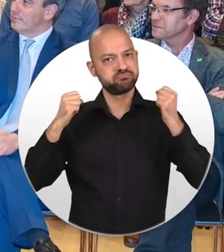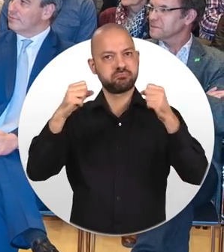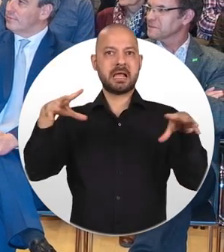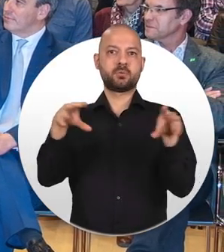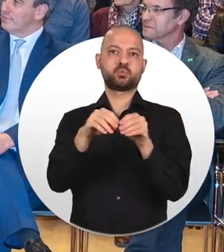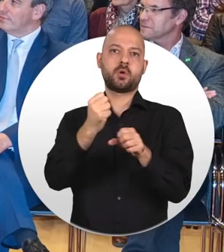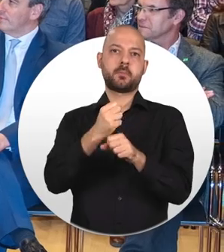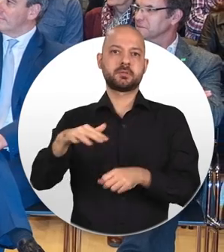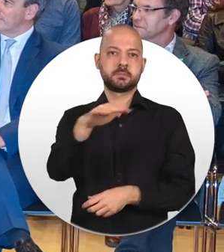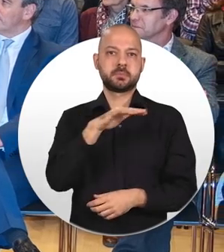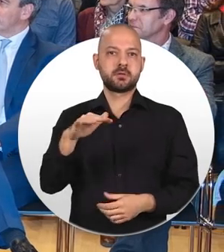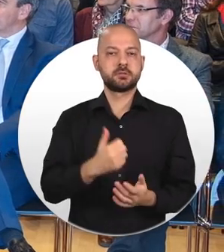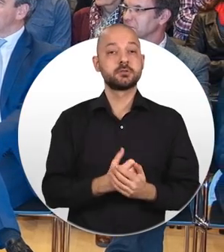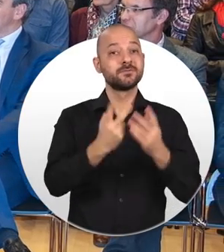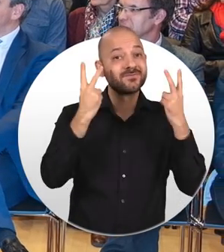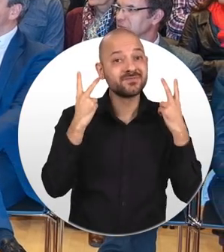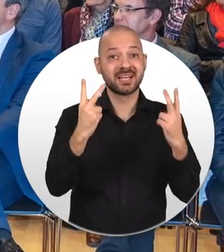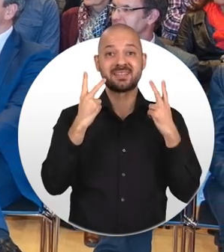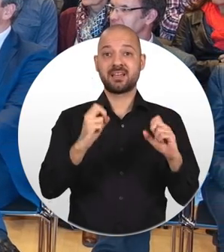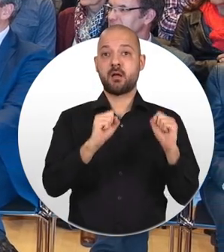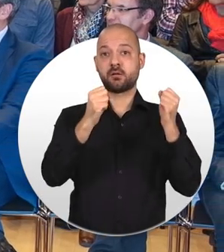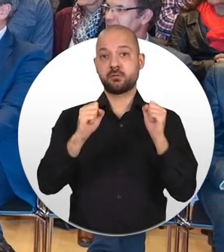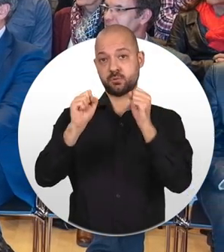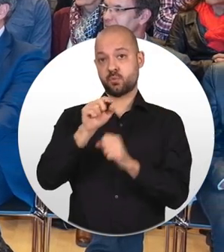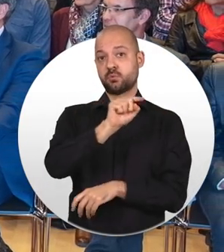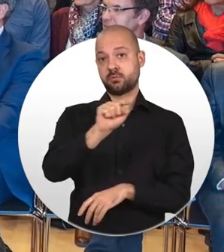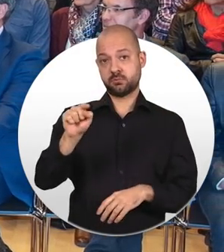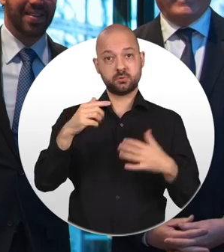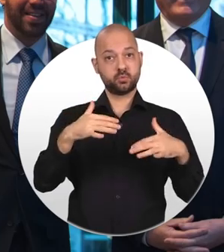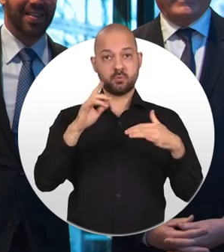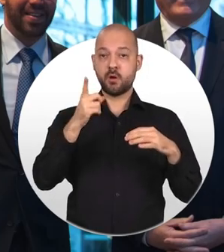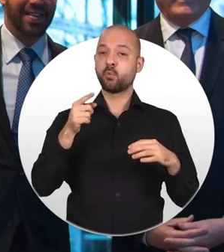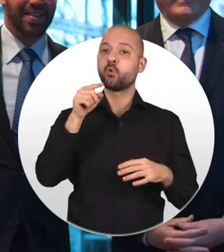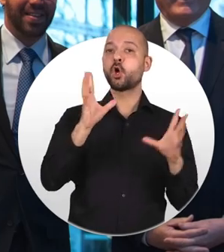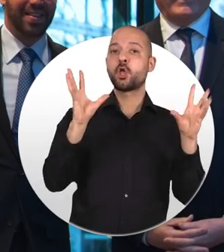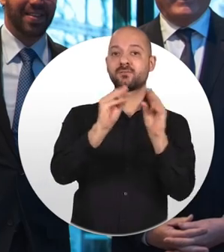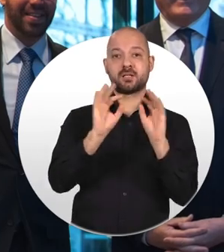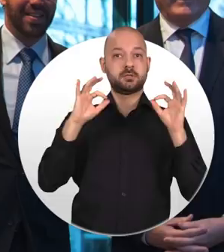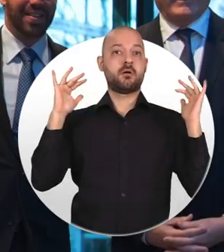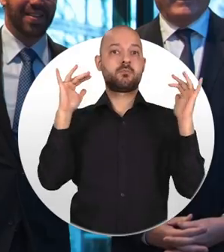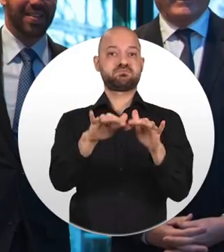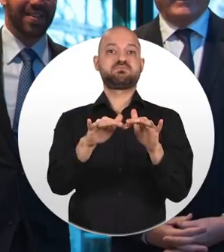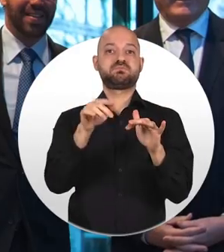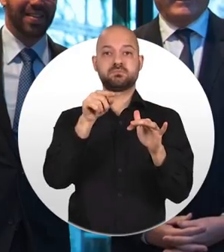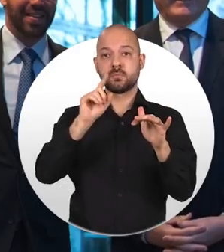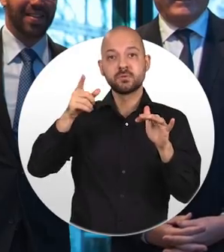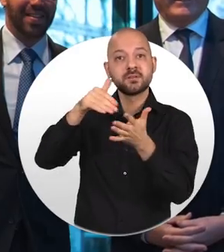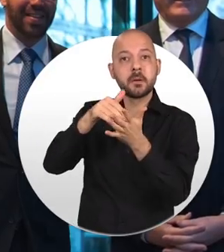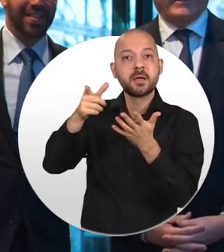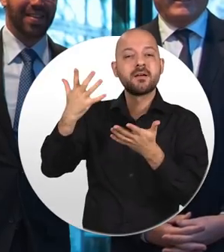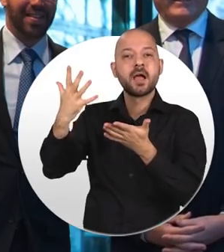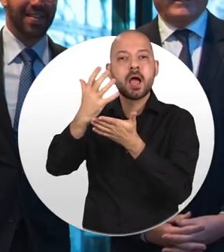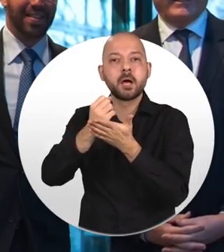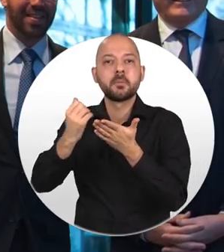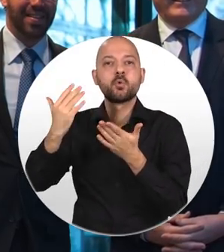ersetzen. Wichtige Aktionen an dem Jahr waren eine ganz gut besichtigte Konferenz in Präsenz von der